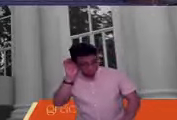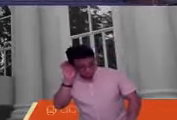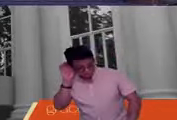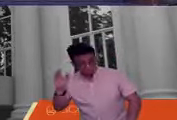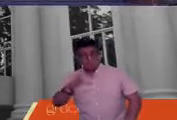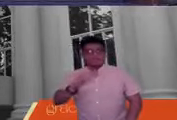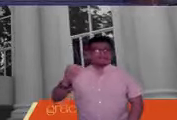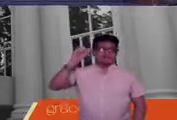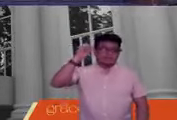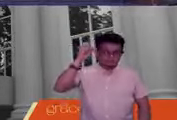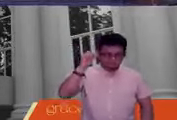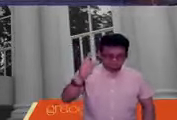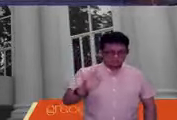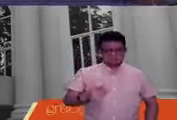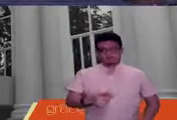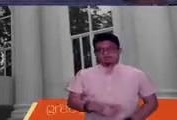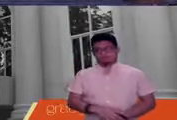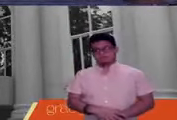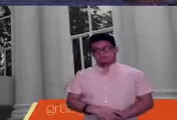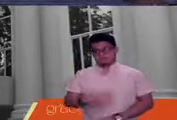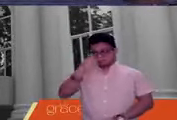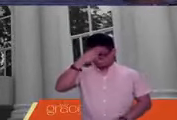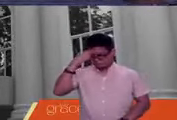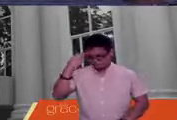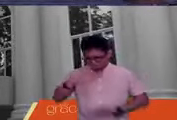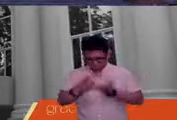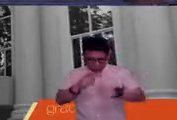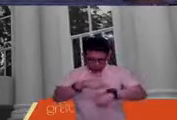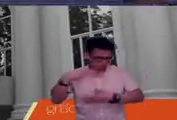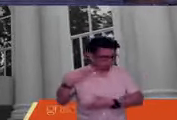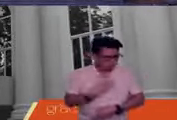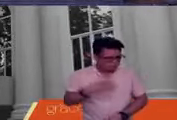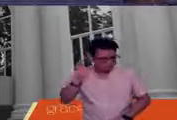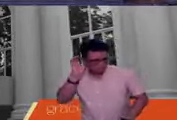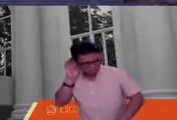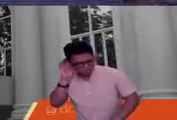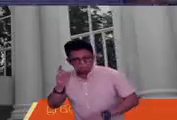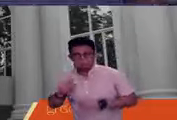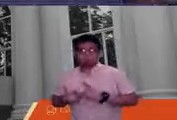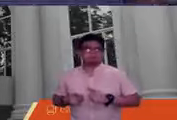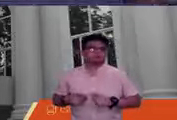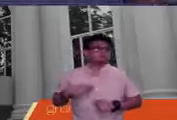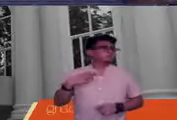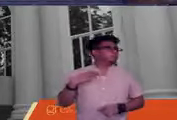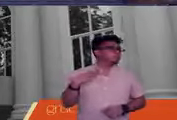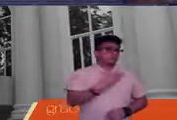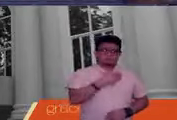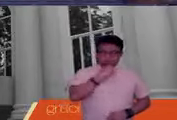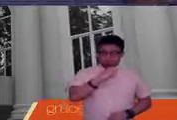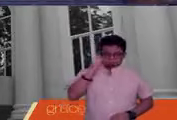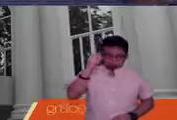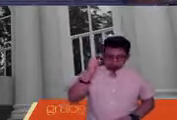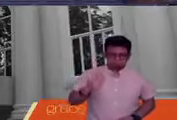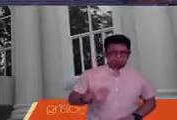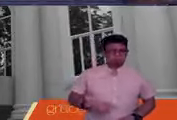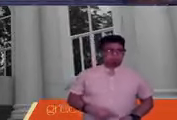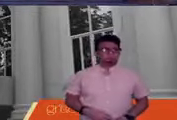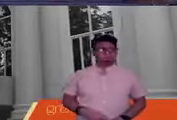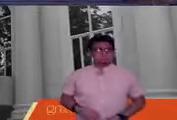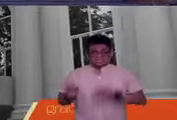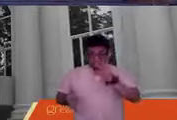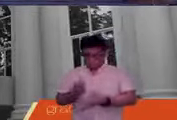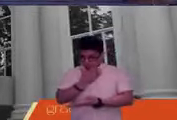Paminaw o sabta. Kay usahay na minaw ta, pero wala nato sabta. If